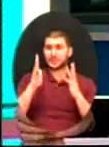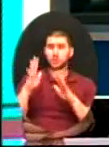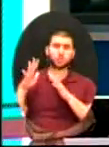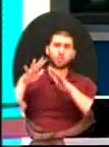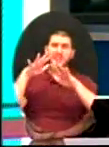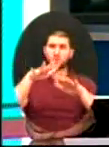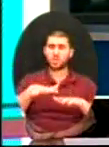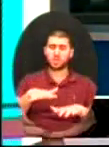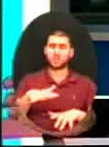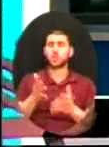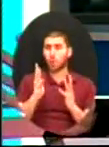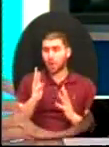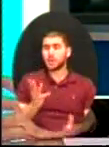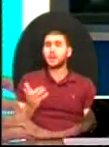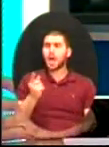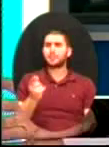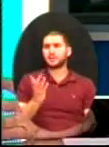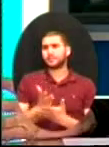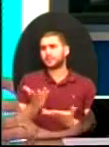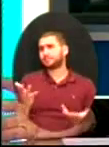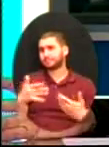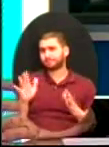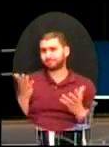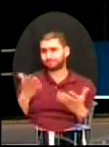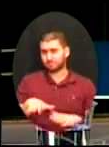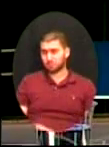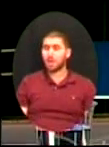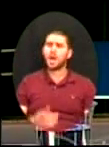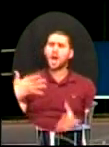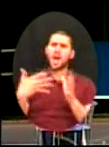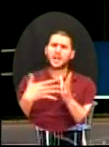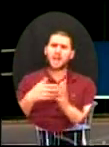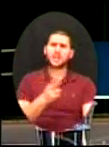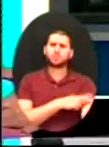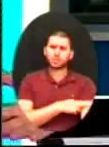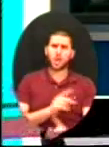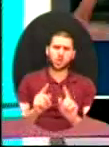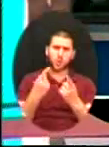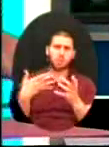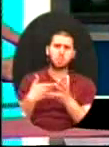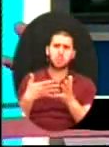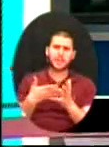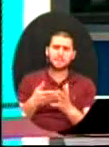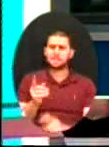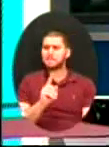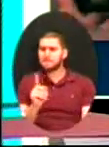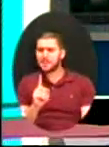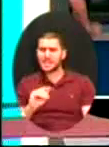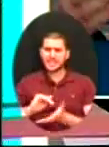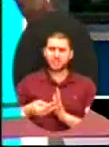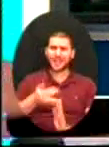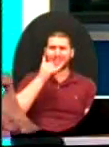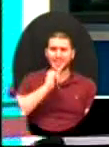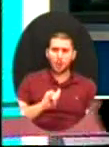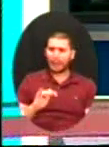בשיטפון הנורא הזה, והם אינם איתנו. חקירת משטרה מתנהלת, בודקים מי אישר את